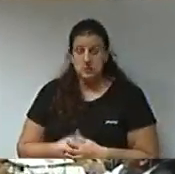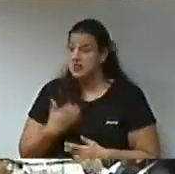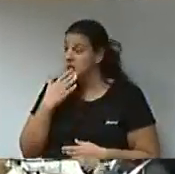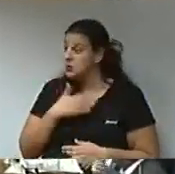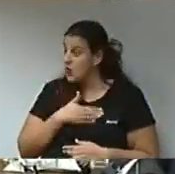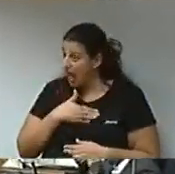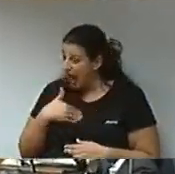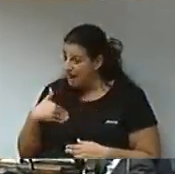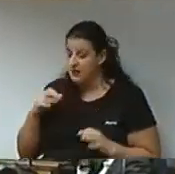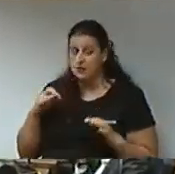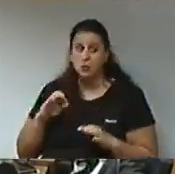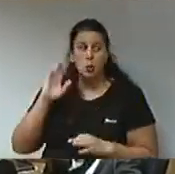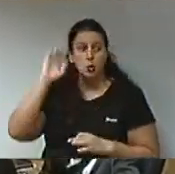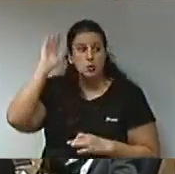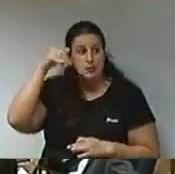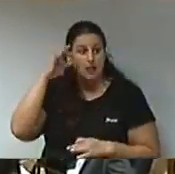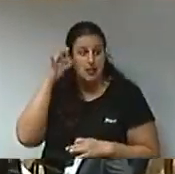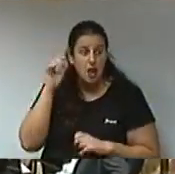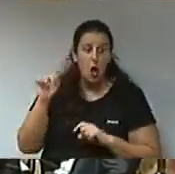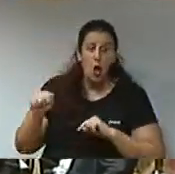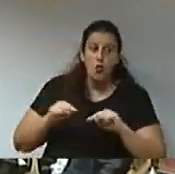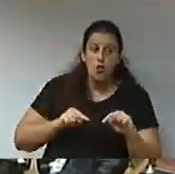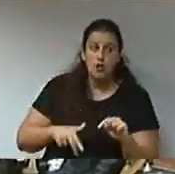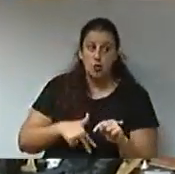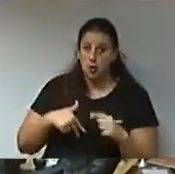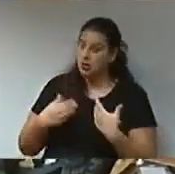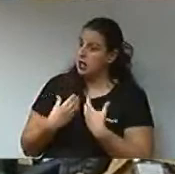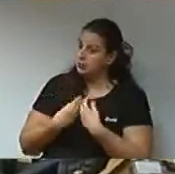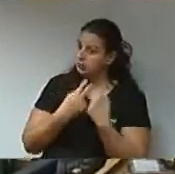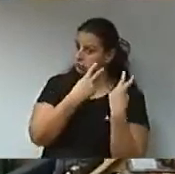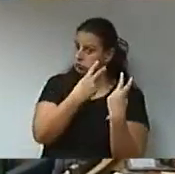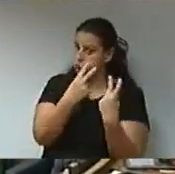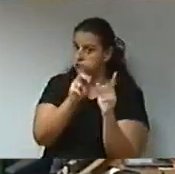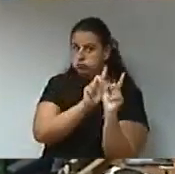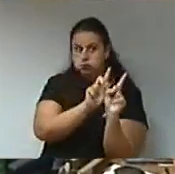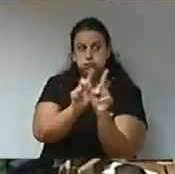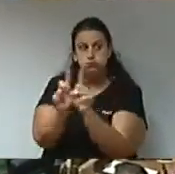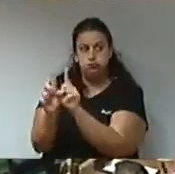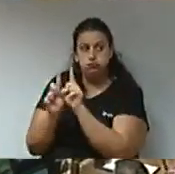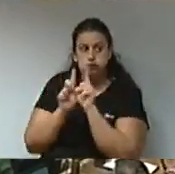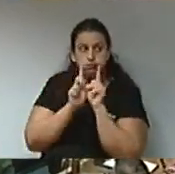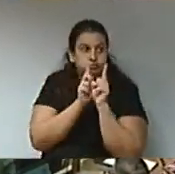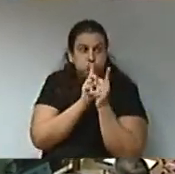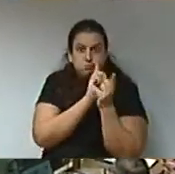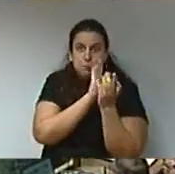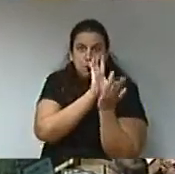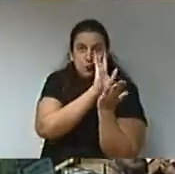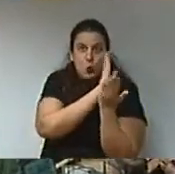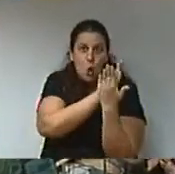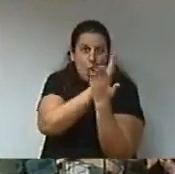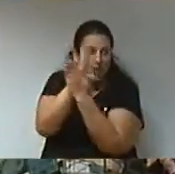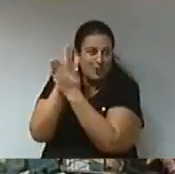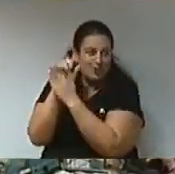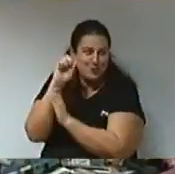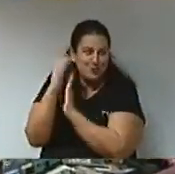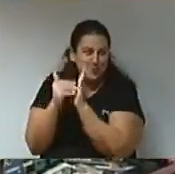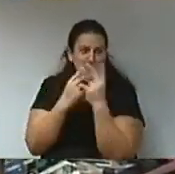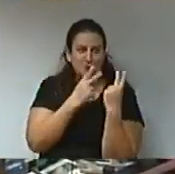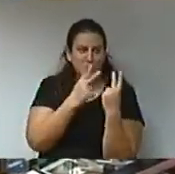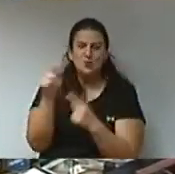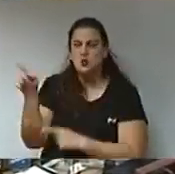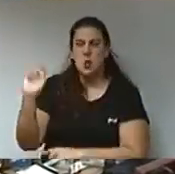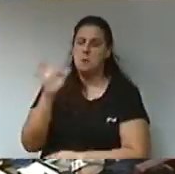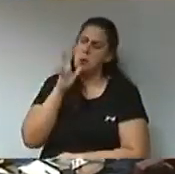Si vol, segur que la consellera o el director general sigui l'acompanya i fem una visita per tots els centres de tota la comunitat que s'han fet. Vostè no perquè té molta